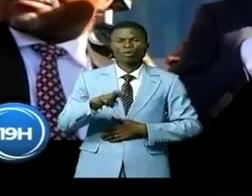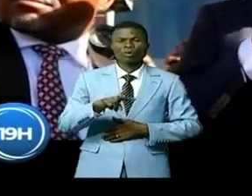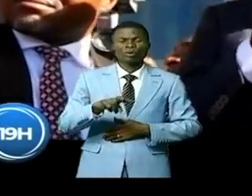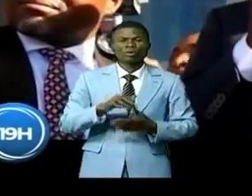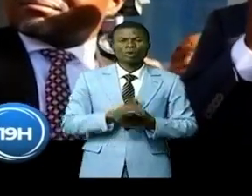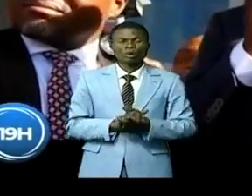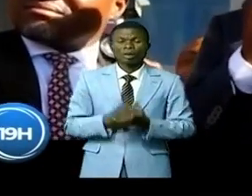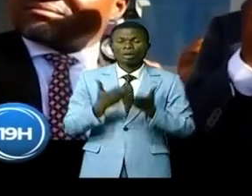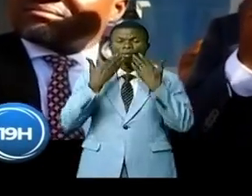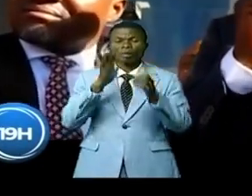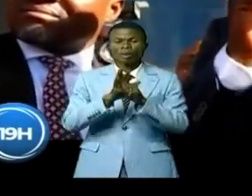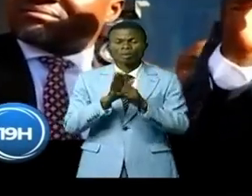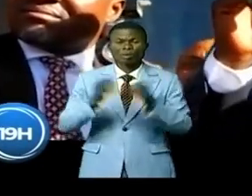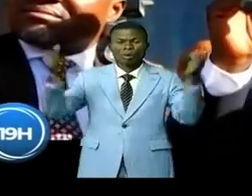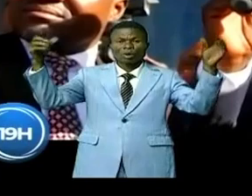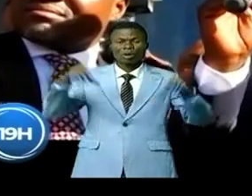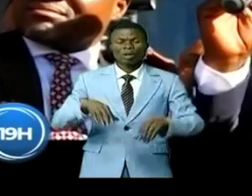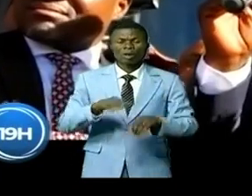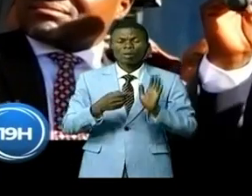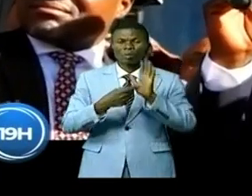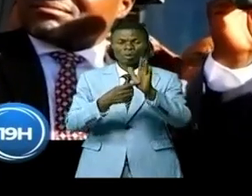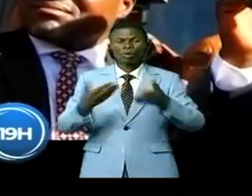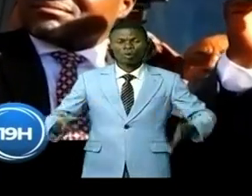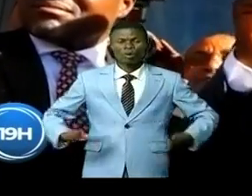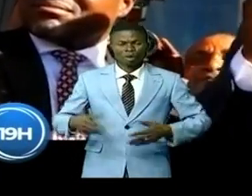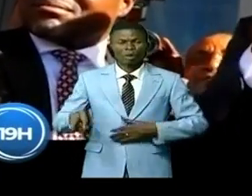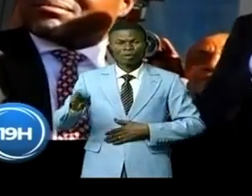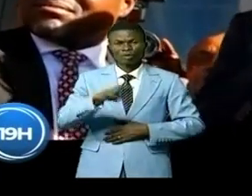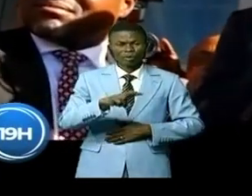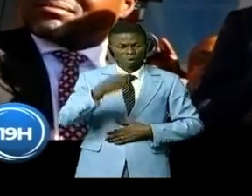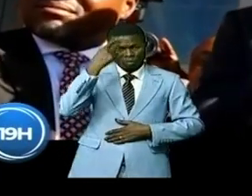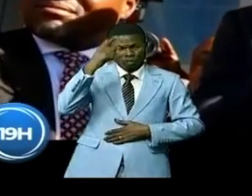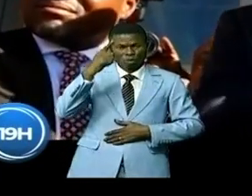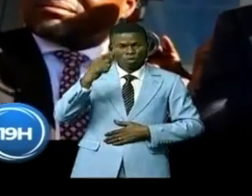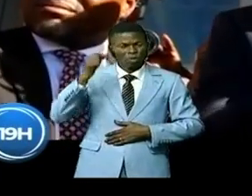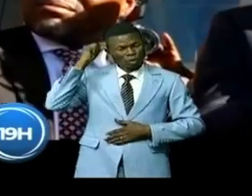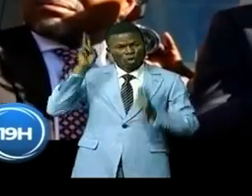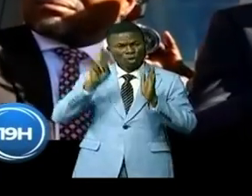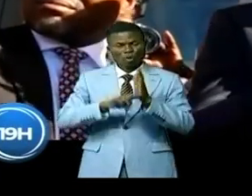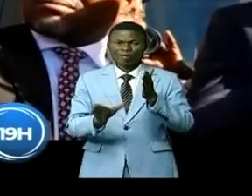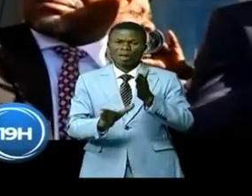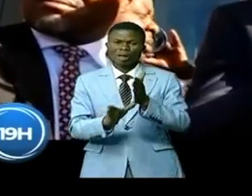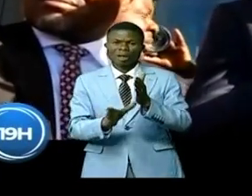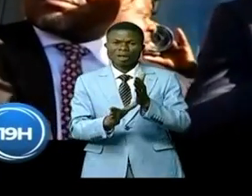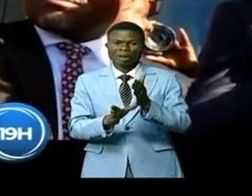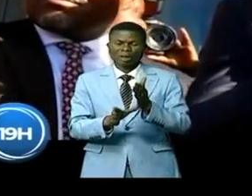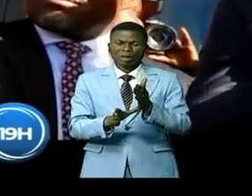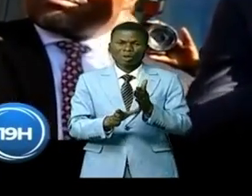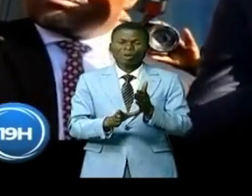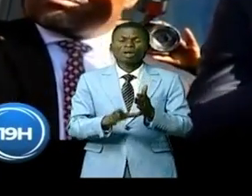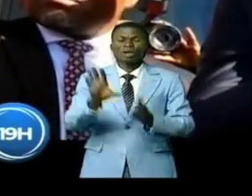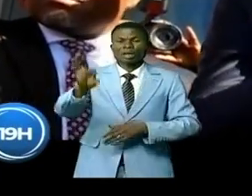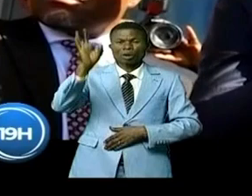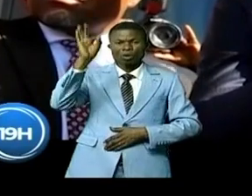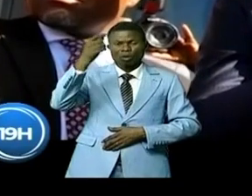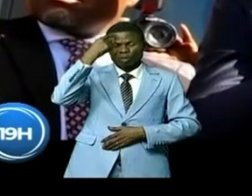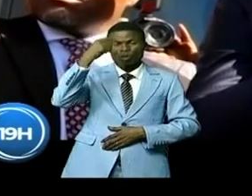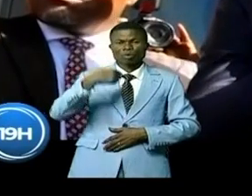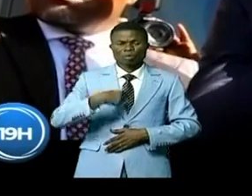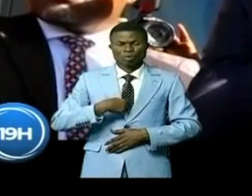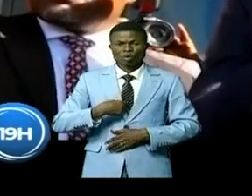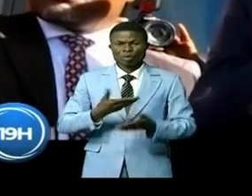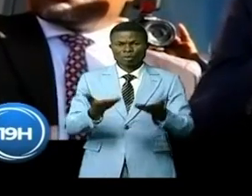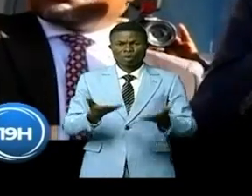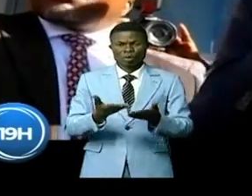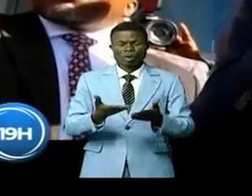Je vous remercie d'être venu manifester votre joie auprès de la gouverneure intérimaire qui a effectué son choix à l'un d'entre vous pour